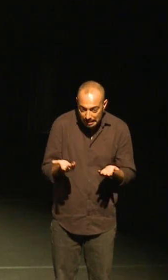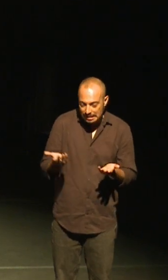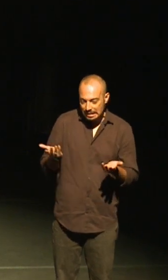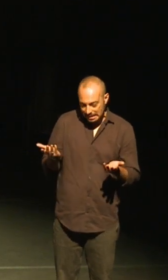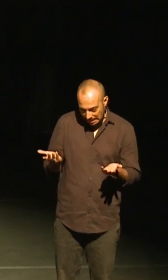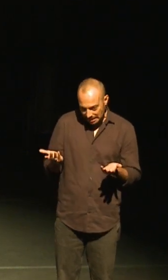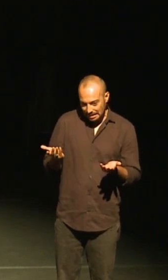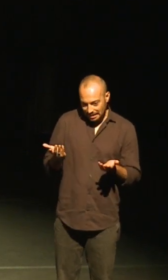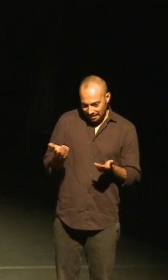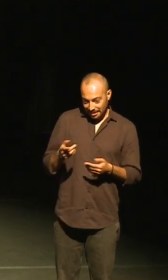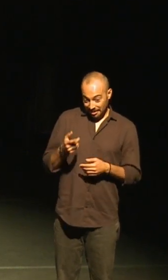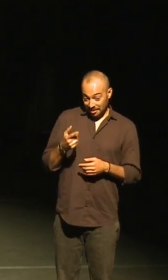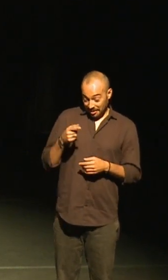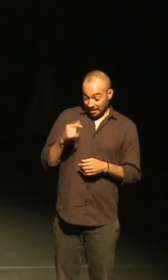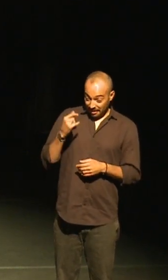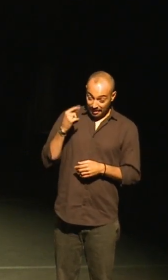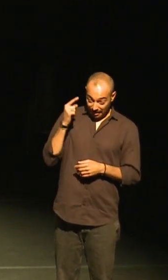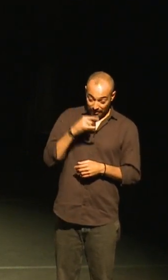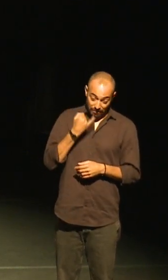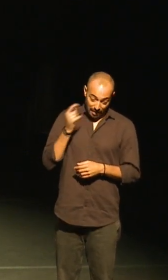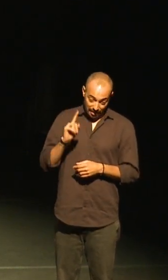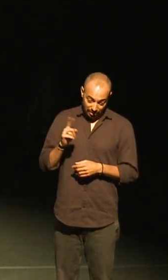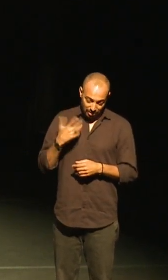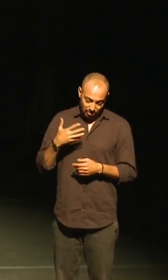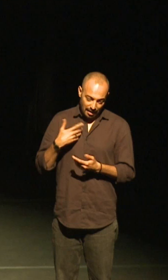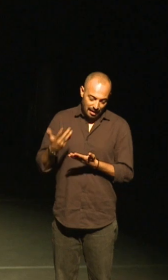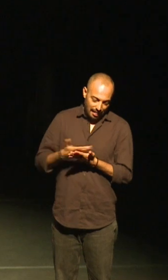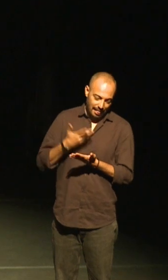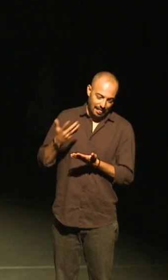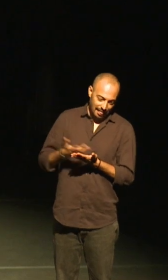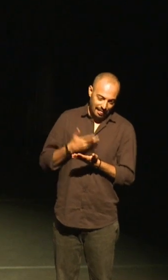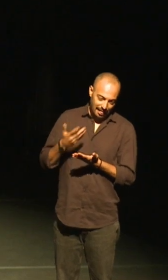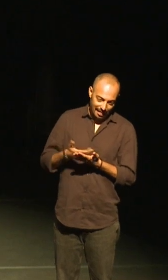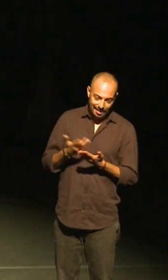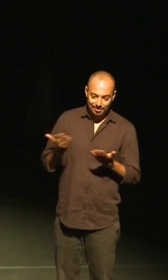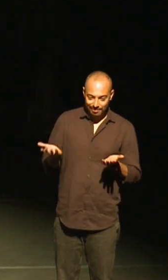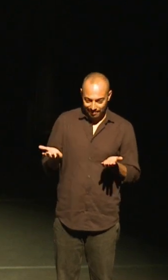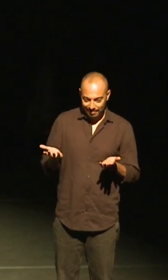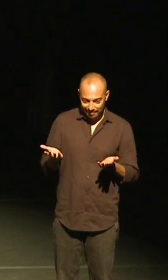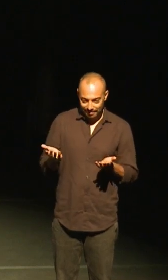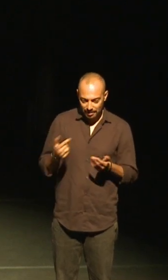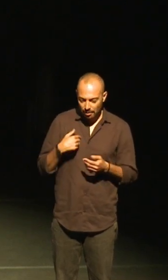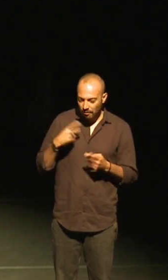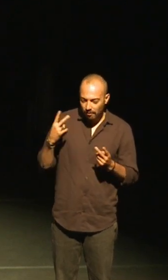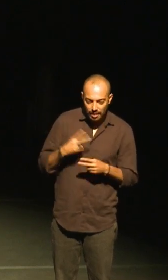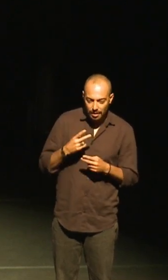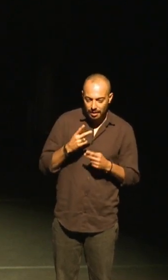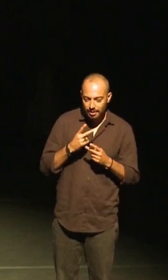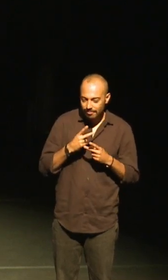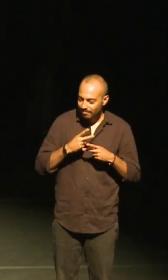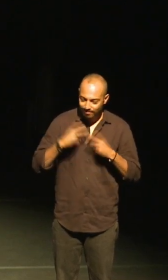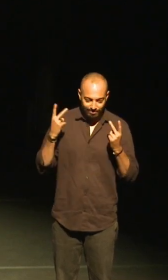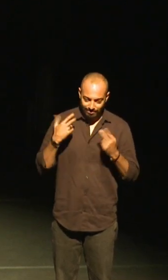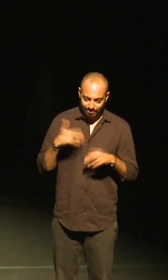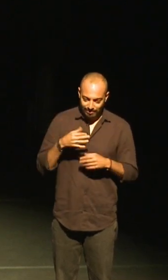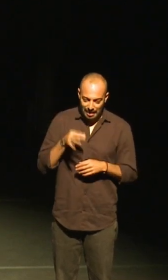quello che quello che abbiamo detto io Ecco sono felice perché vi ho invitati a bere un caffè Sono felice che siete testi voi a